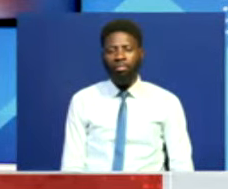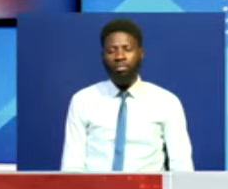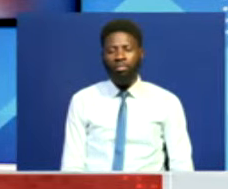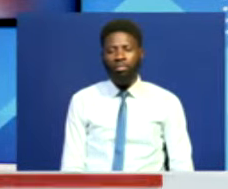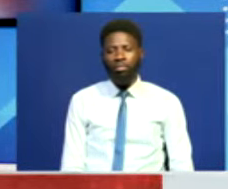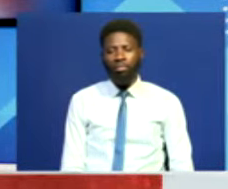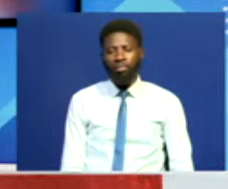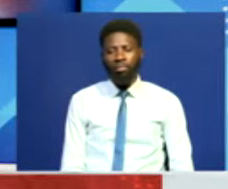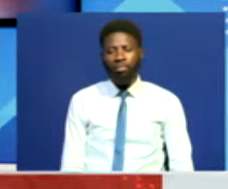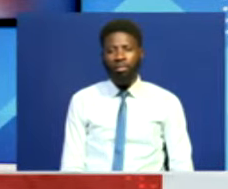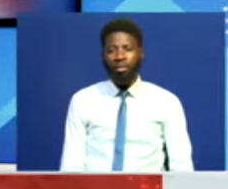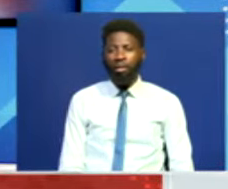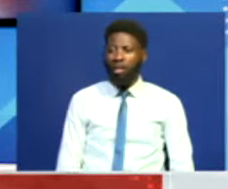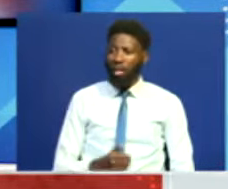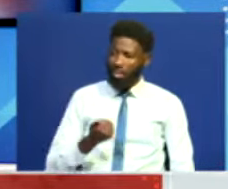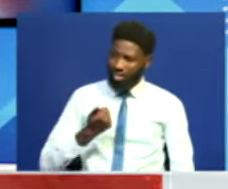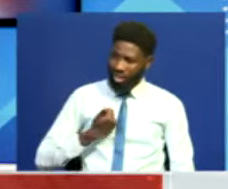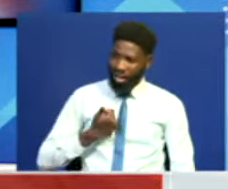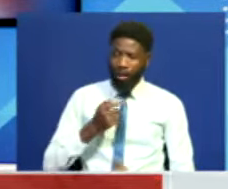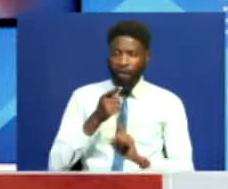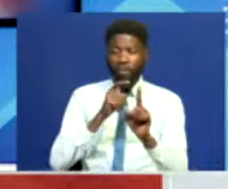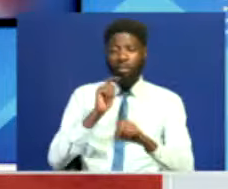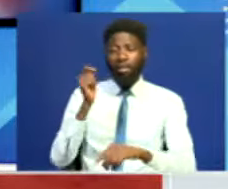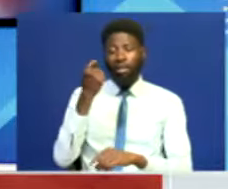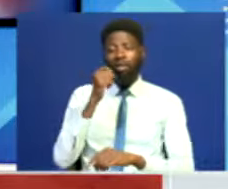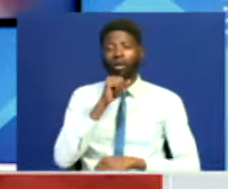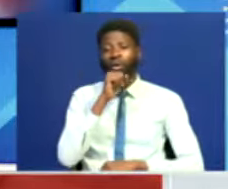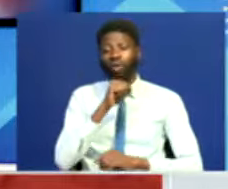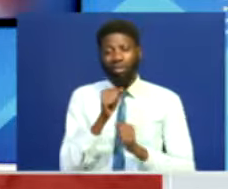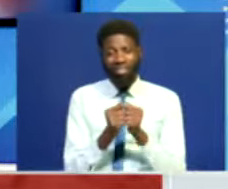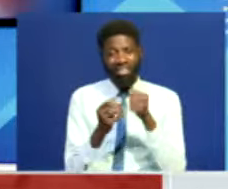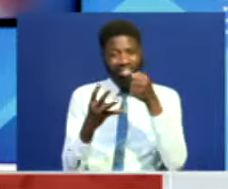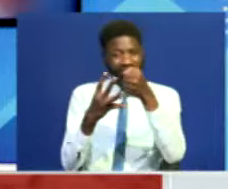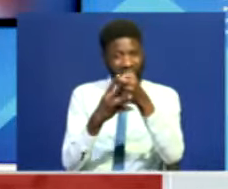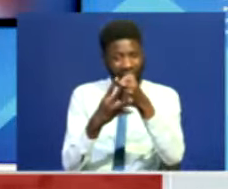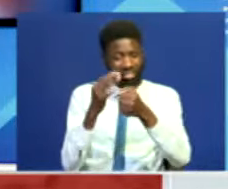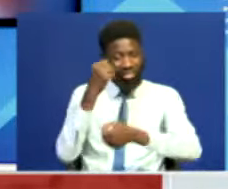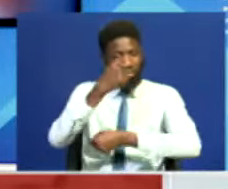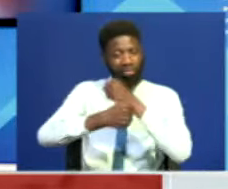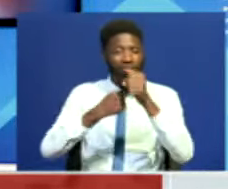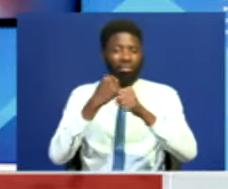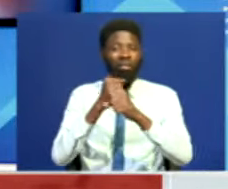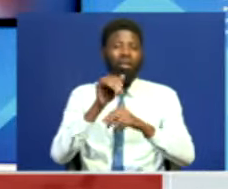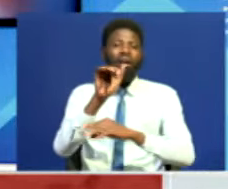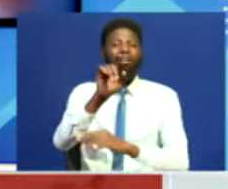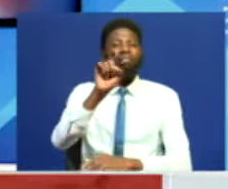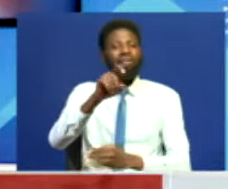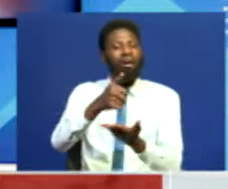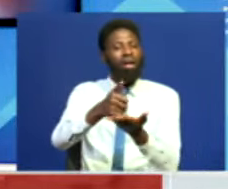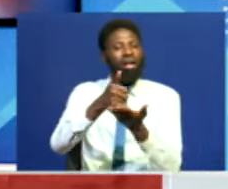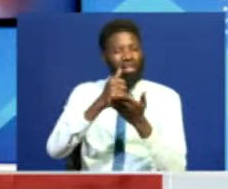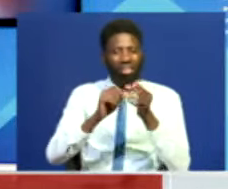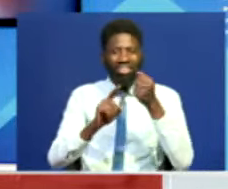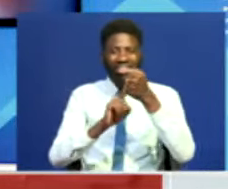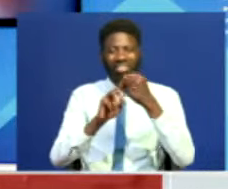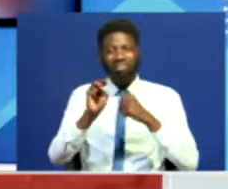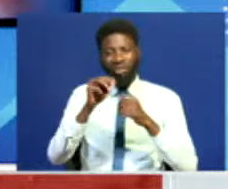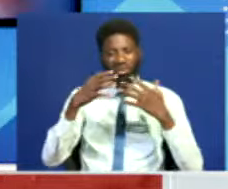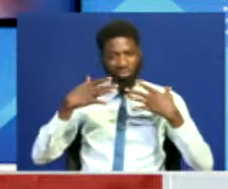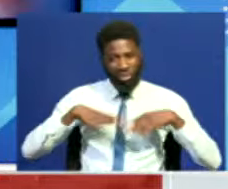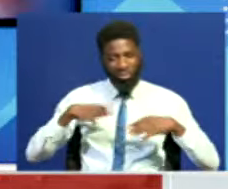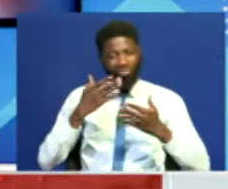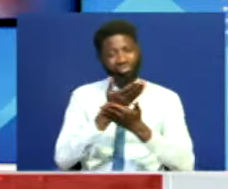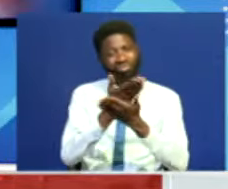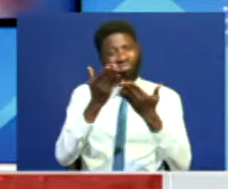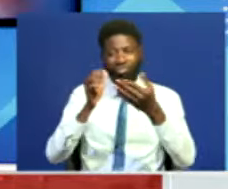Msichana kutoka Kenya mwenye umri wa miaka 19 ametoa wito wa msaada wa shilingi milioni 6 kutoka kwa wahisani